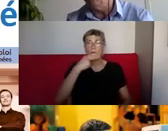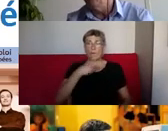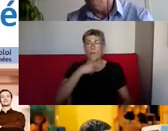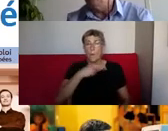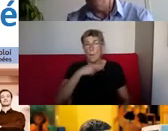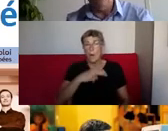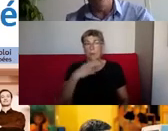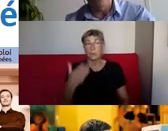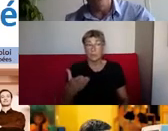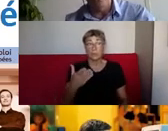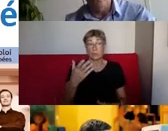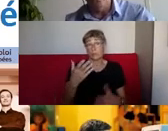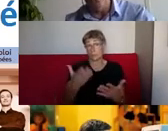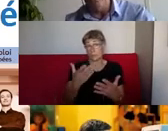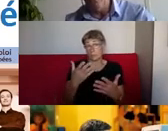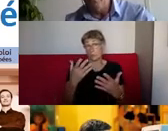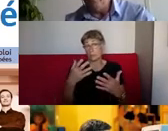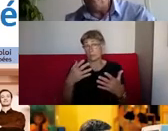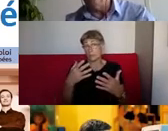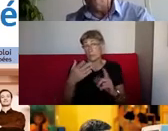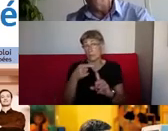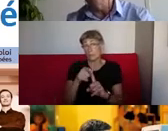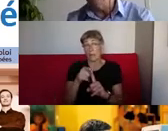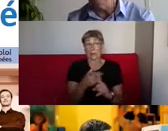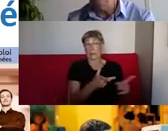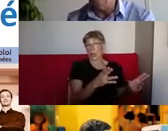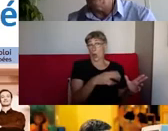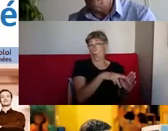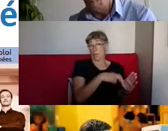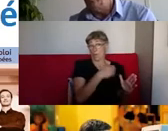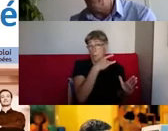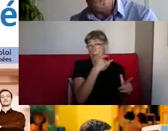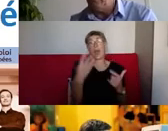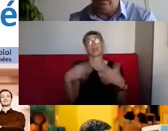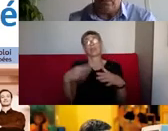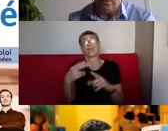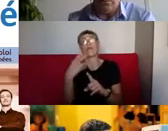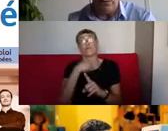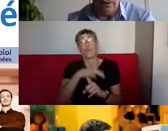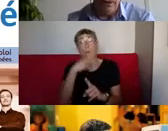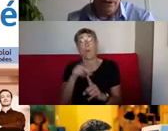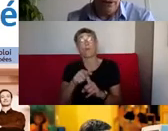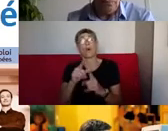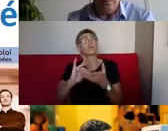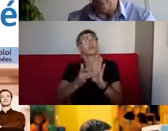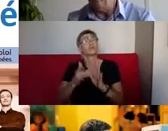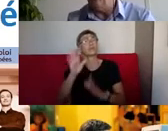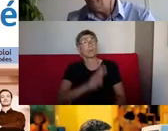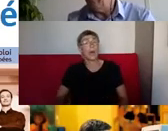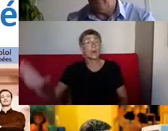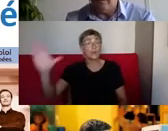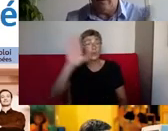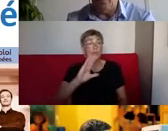dérouler pendant cette période de confinement. Et donc, on va retrouver le 19 novembre le Duo Day sur l'ensemble national. Et puis, pourquoi